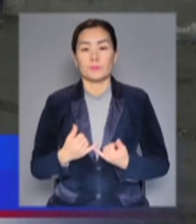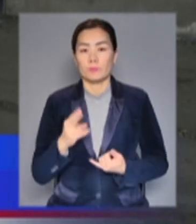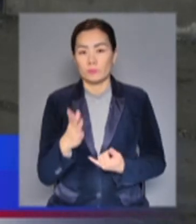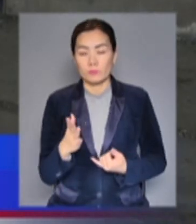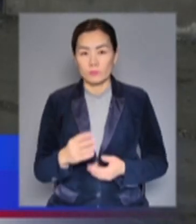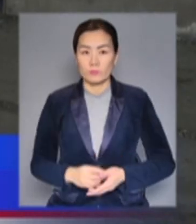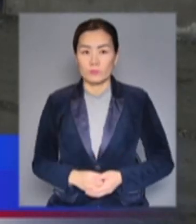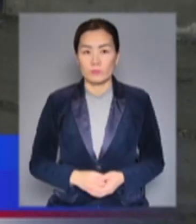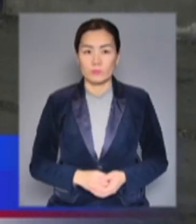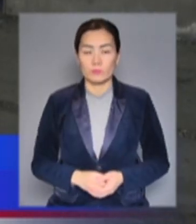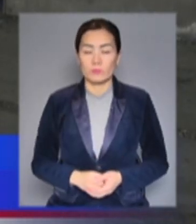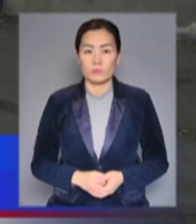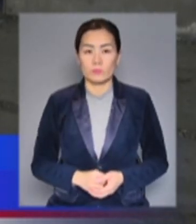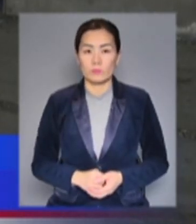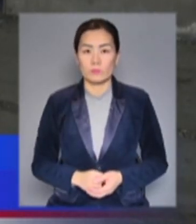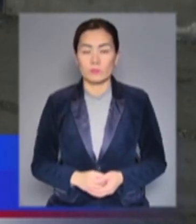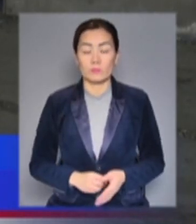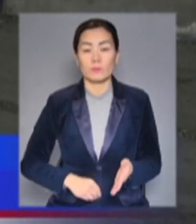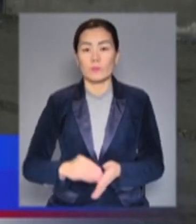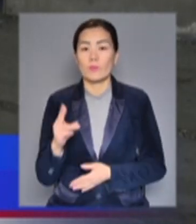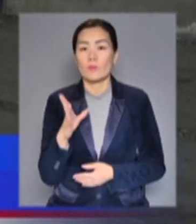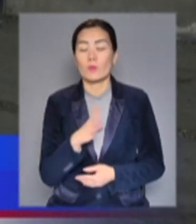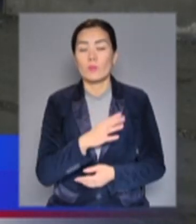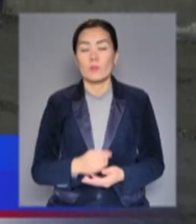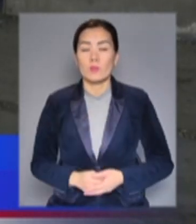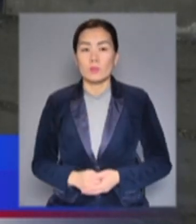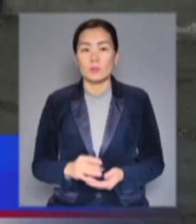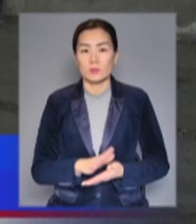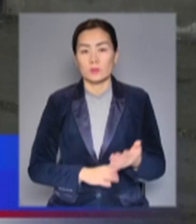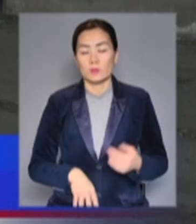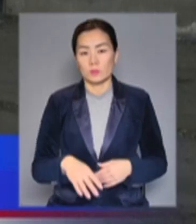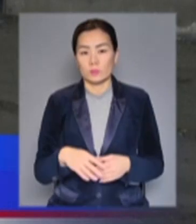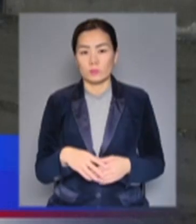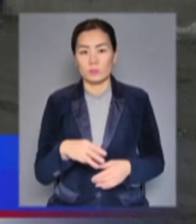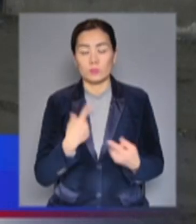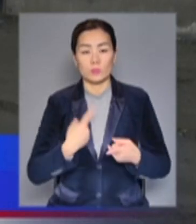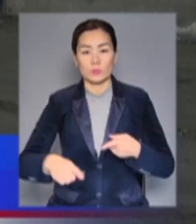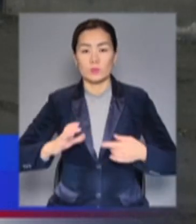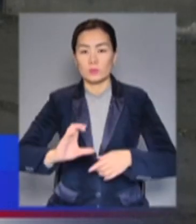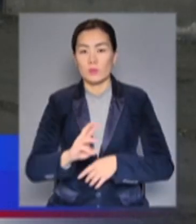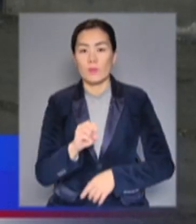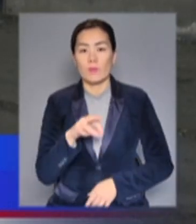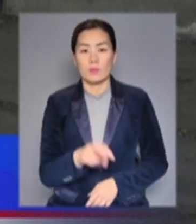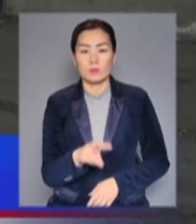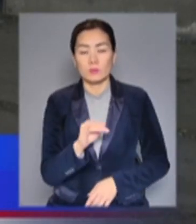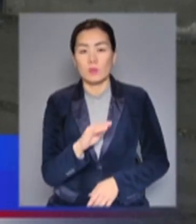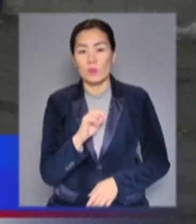пәтер апатты тұрғын үйлерге пәтер сатып алынған болатын. Тек модерннан емес, тек Самалтауынан